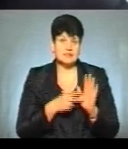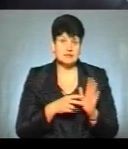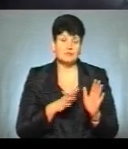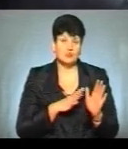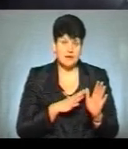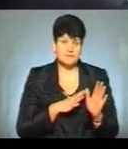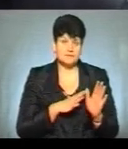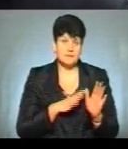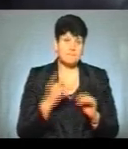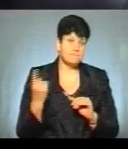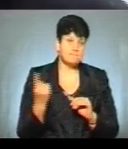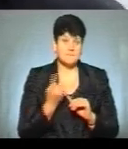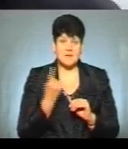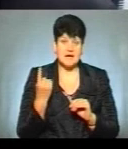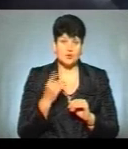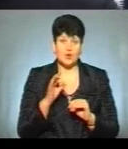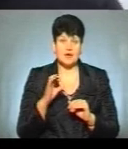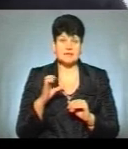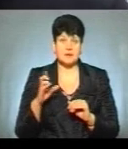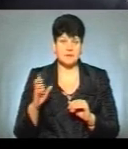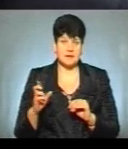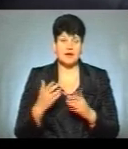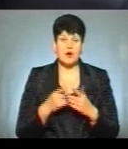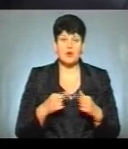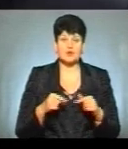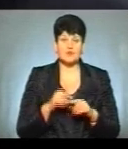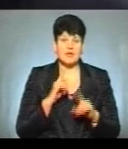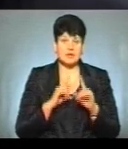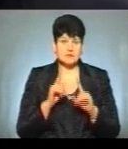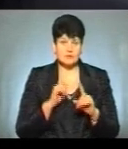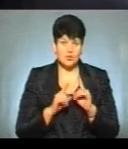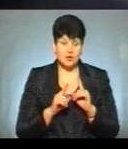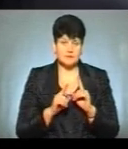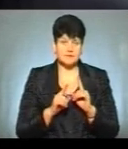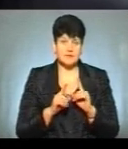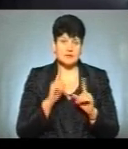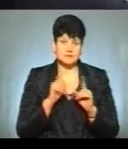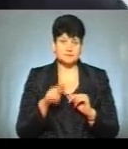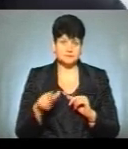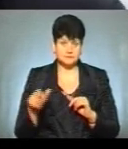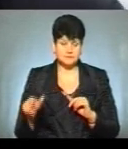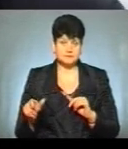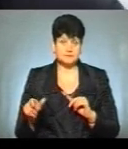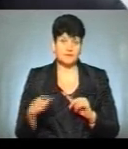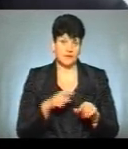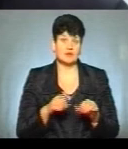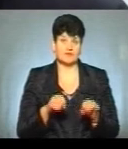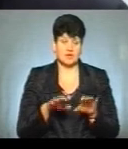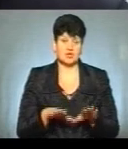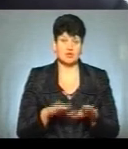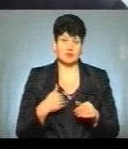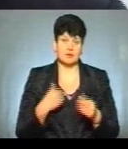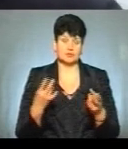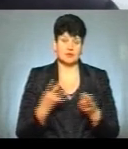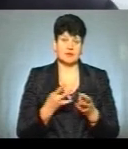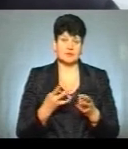була першою ОСББ, яка організувала збори, збори мешканців. І вони вирішили, що